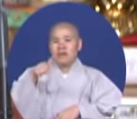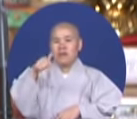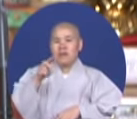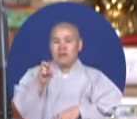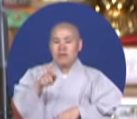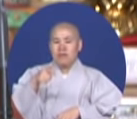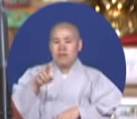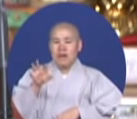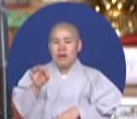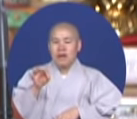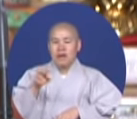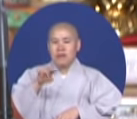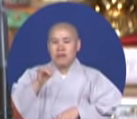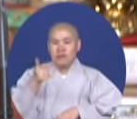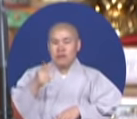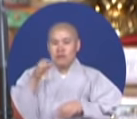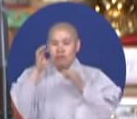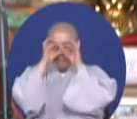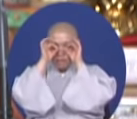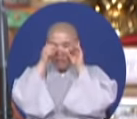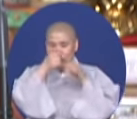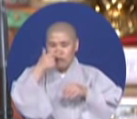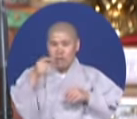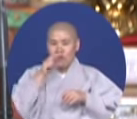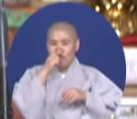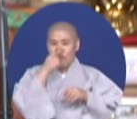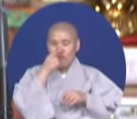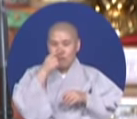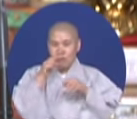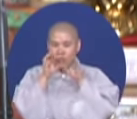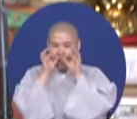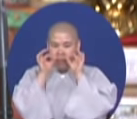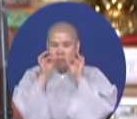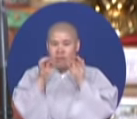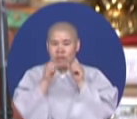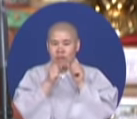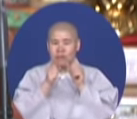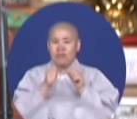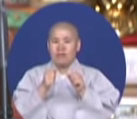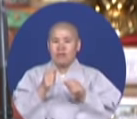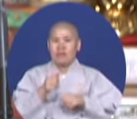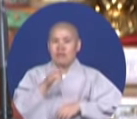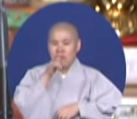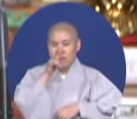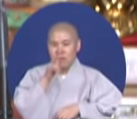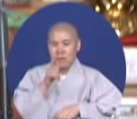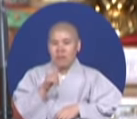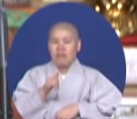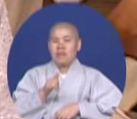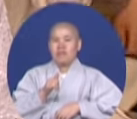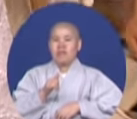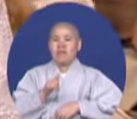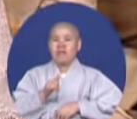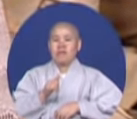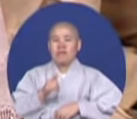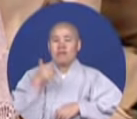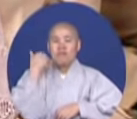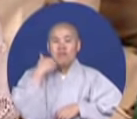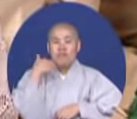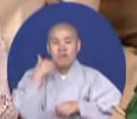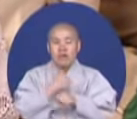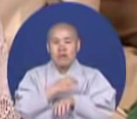그 세방망이 들고 막 눈 부릅뜨고 막 코 넓히고 있는 분이 다른 분이 아니라 서가화연이다.